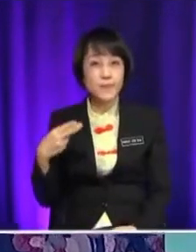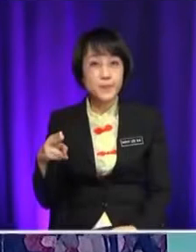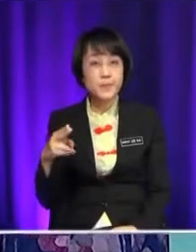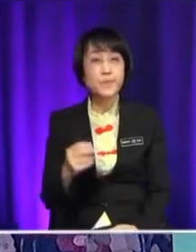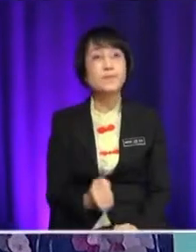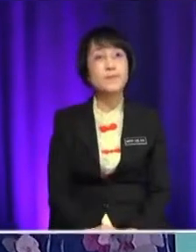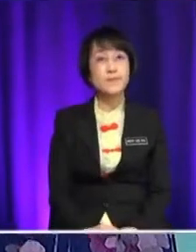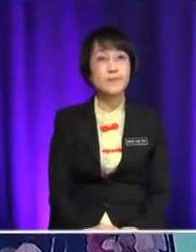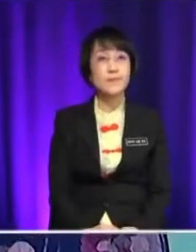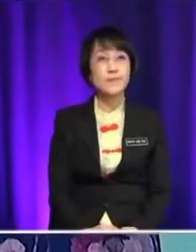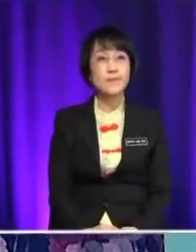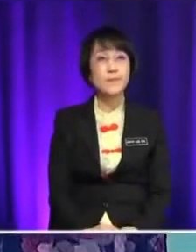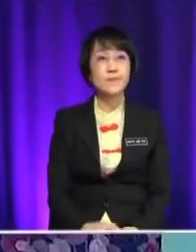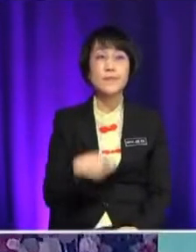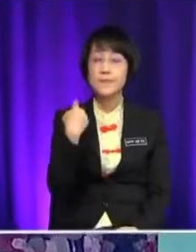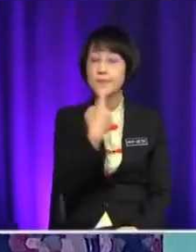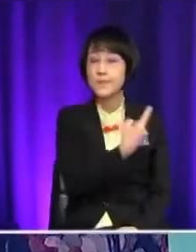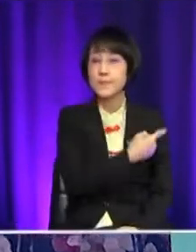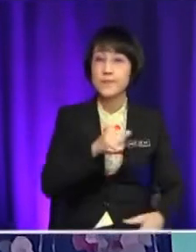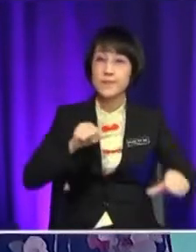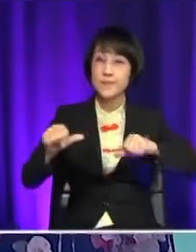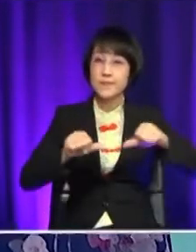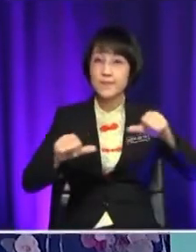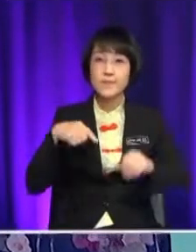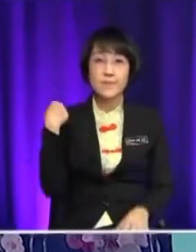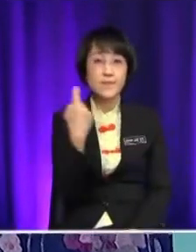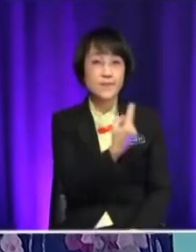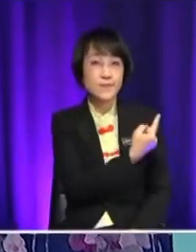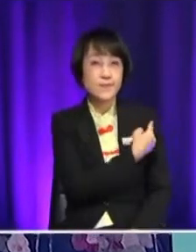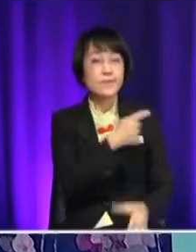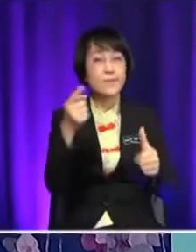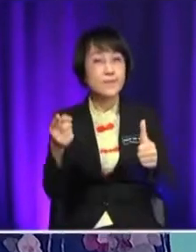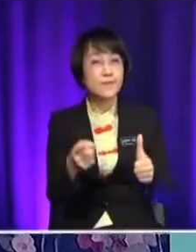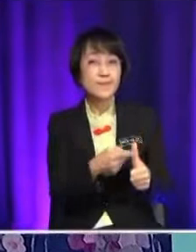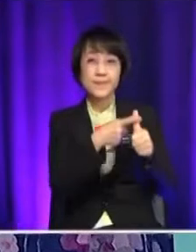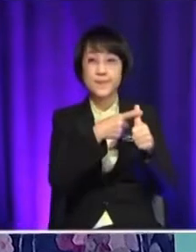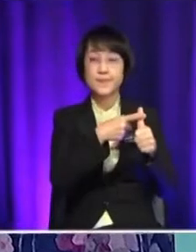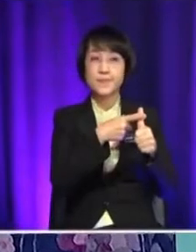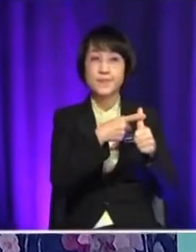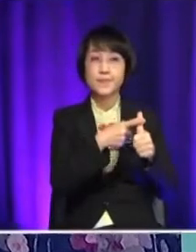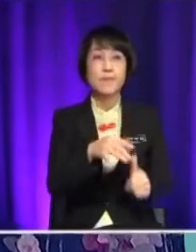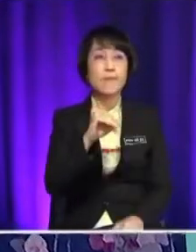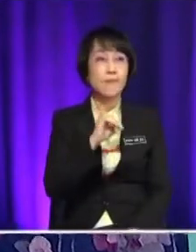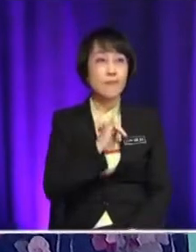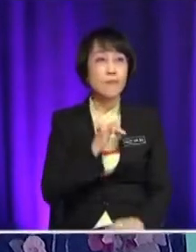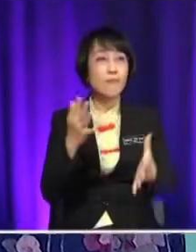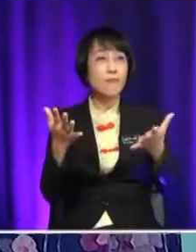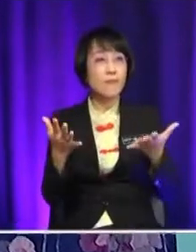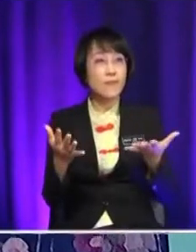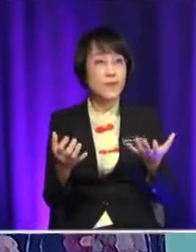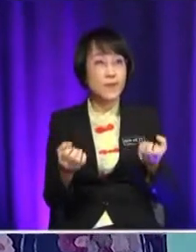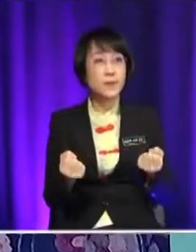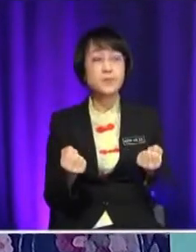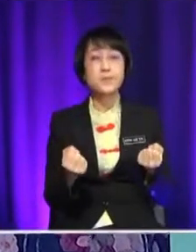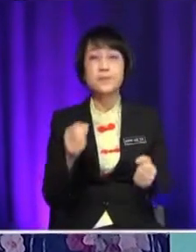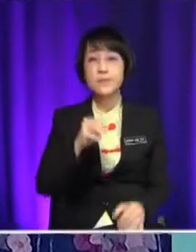nak kepada aktiviti kita yang pertama. Aktiviti yang pertama, saya nak perdengarkan satu